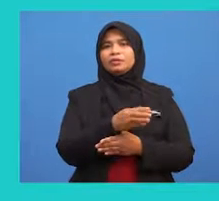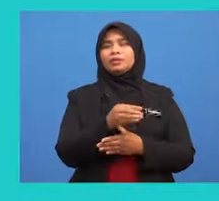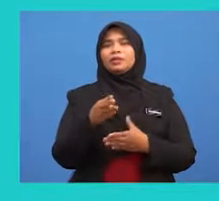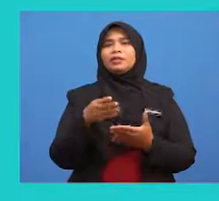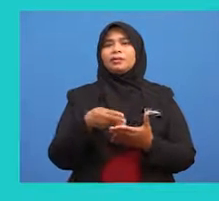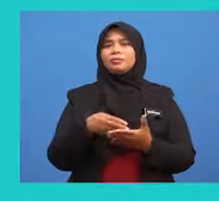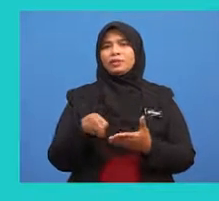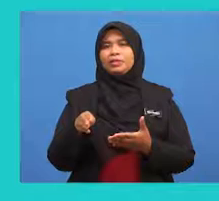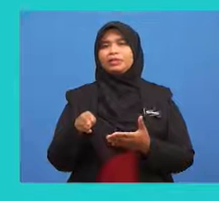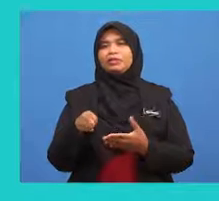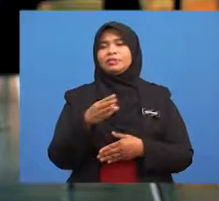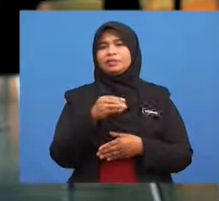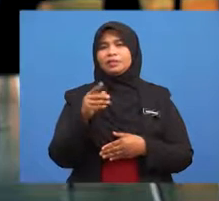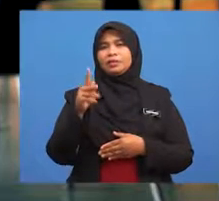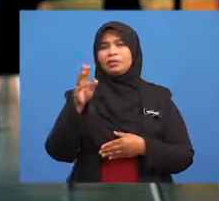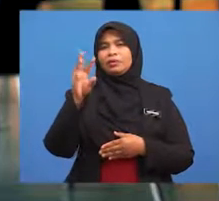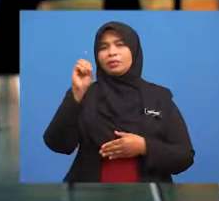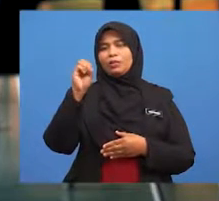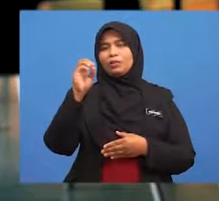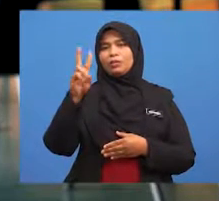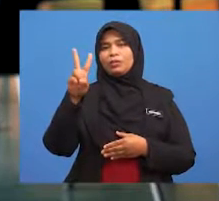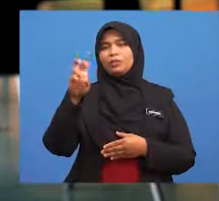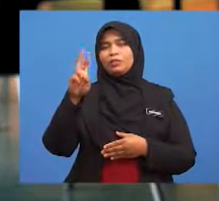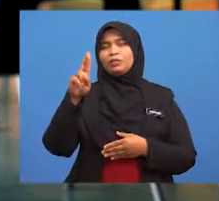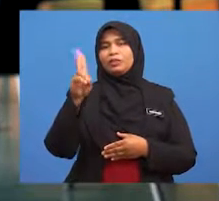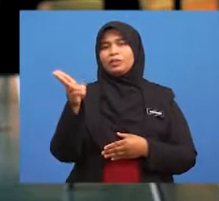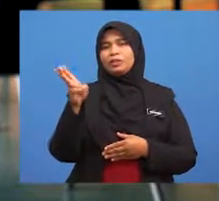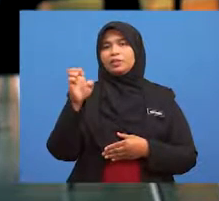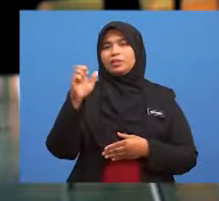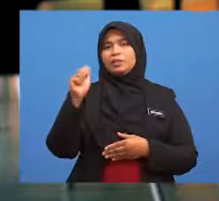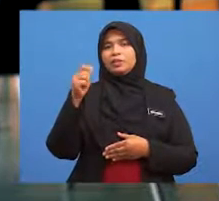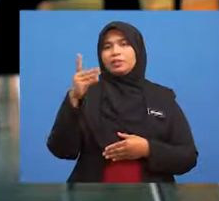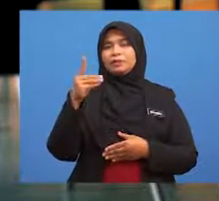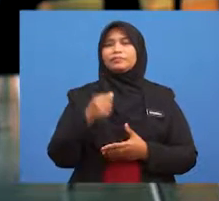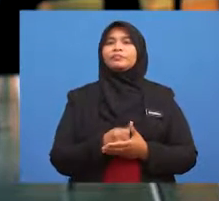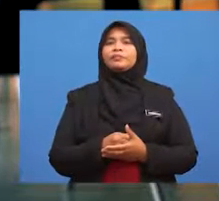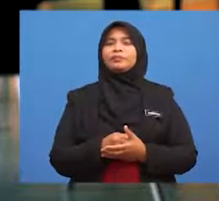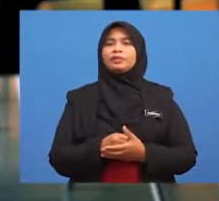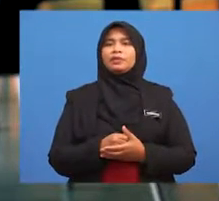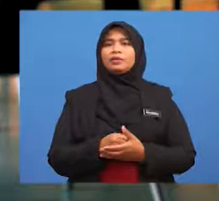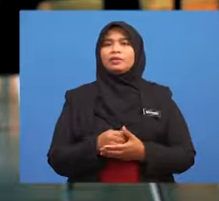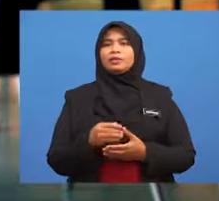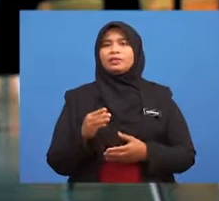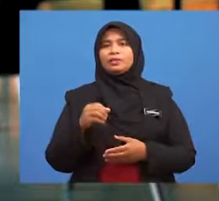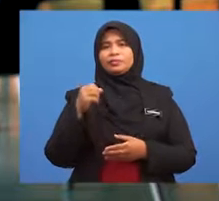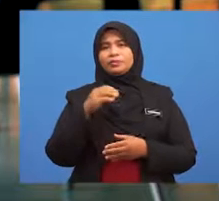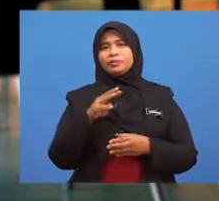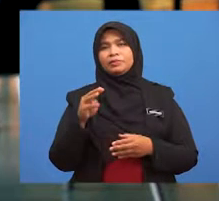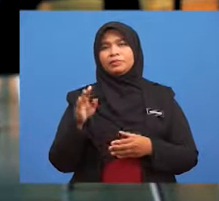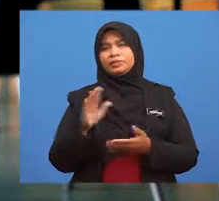kos overhead. Mari cikgu perkukuhkan lagi pemahaman murid-murid